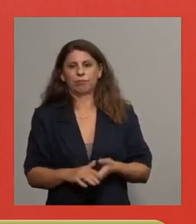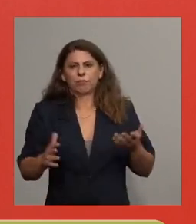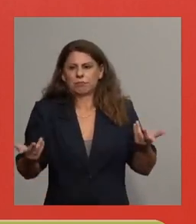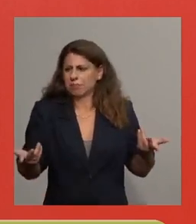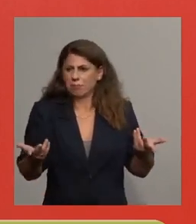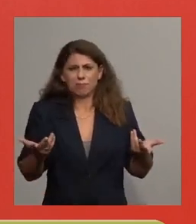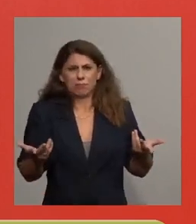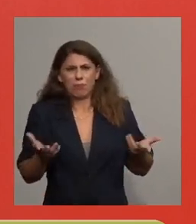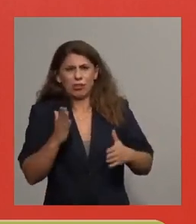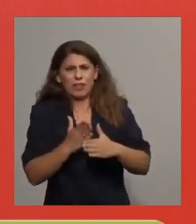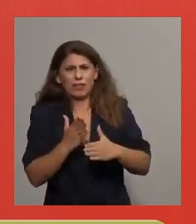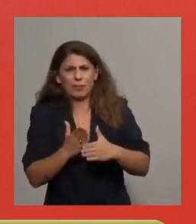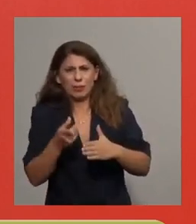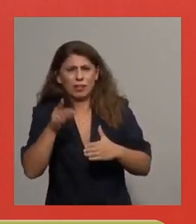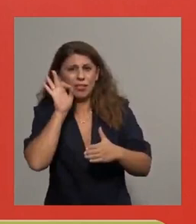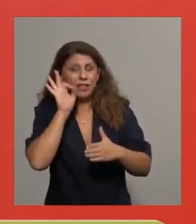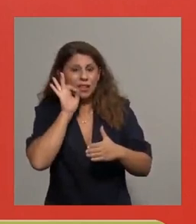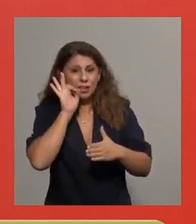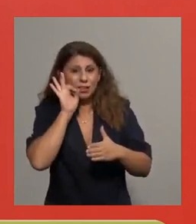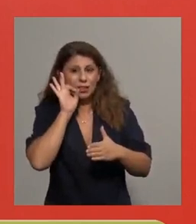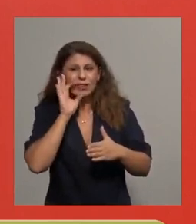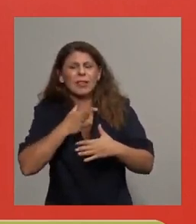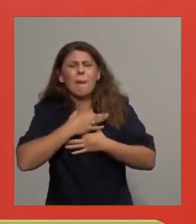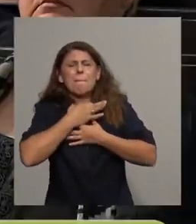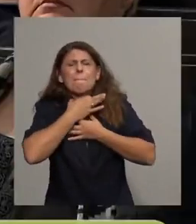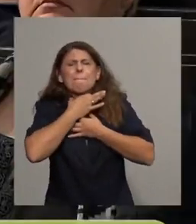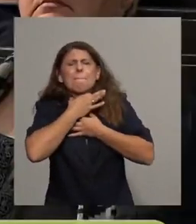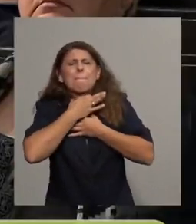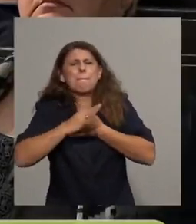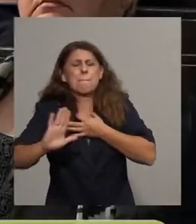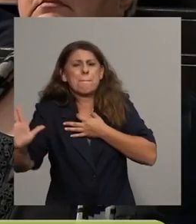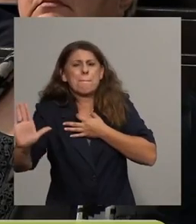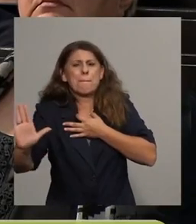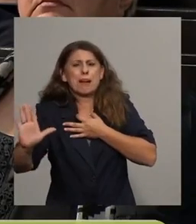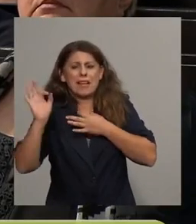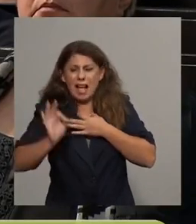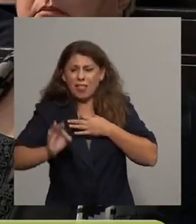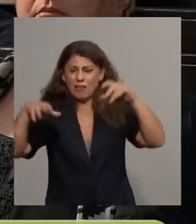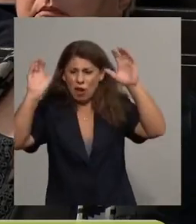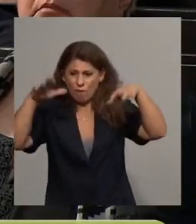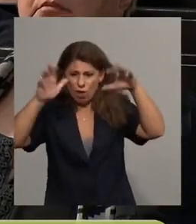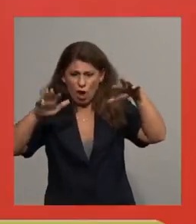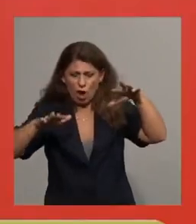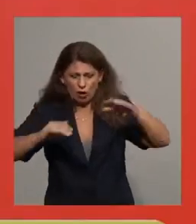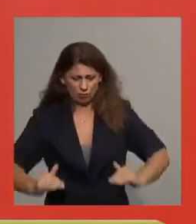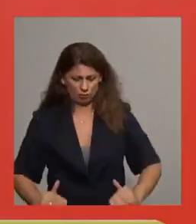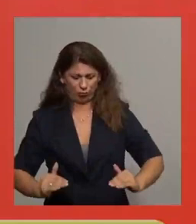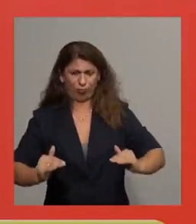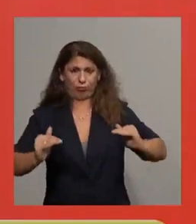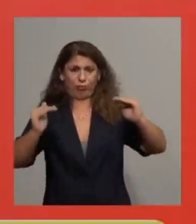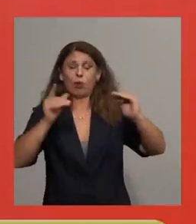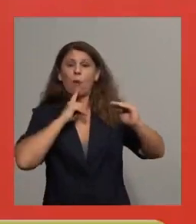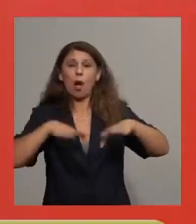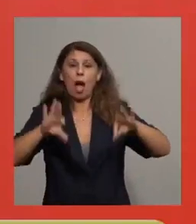κρύψει κανείς ότι η Θεσσαλονίκη πνίγεται σχεδόν σε κάθε μπόρα, όπως συνέβη στις αρχές